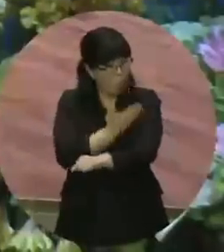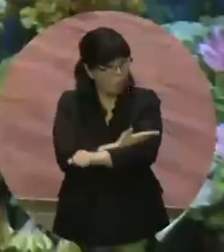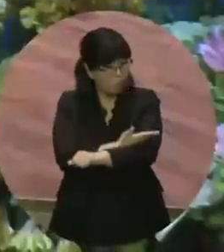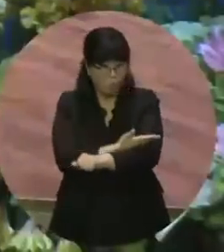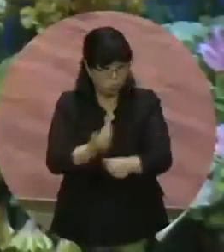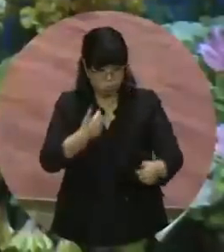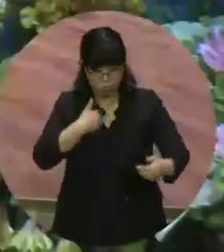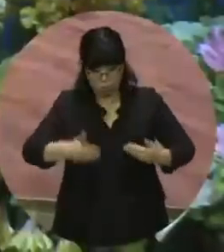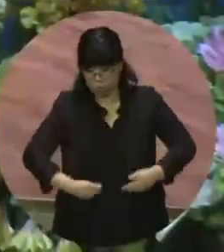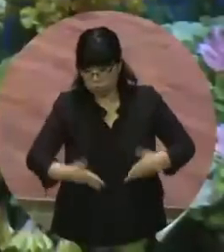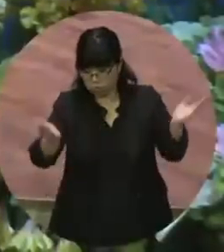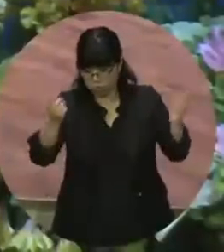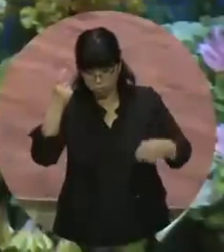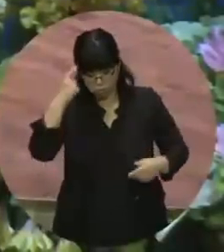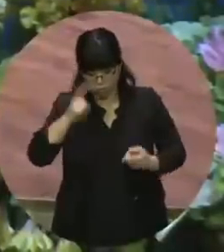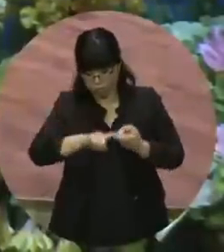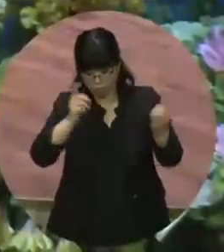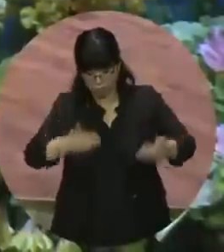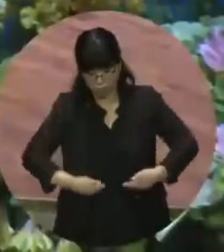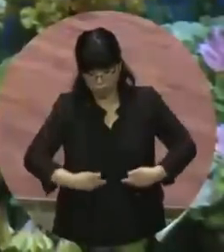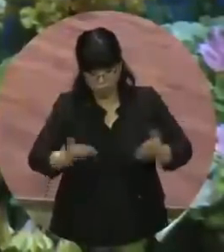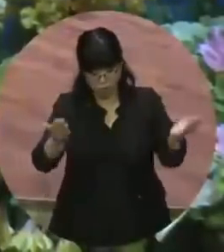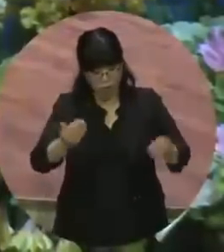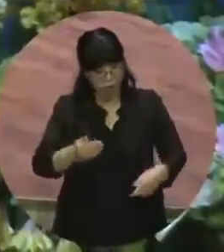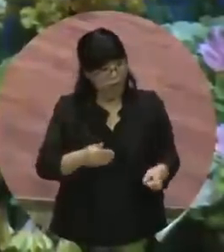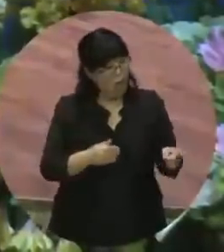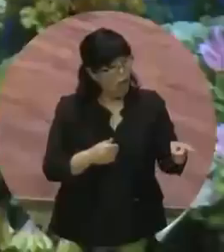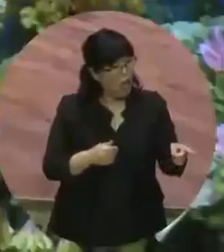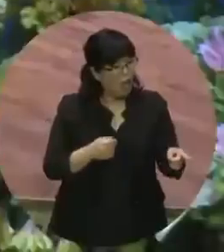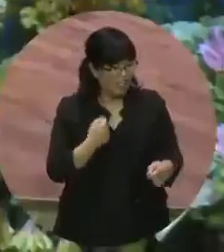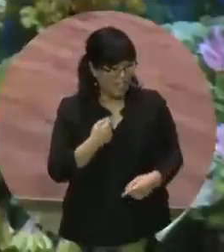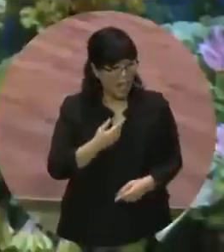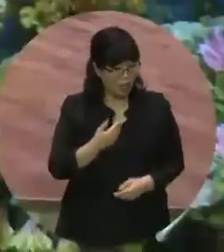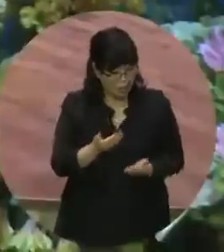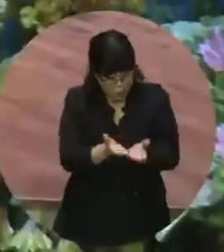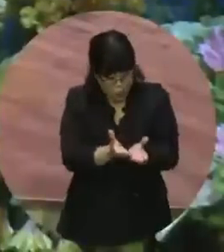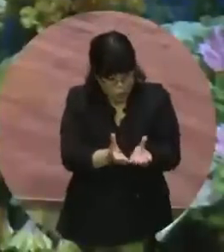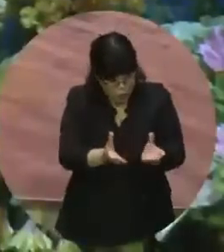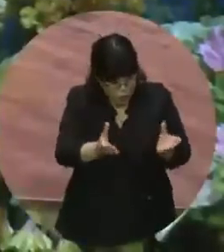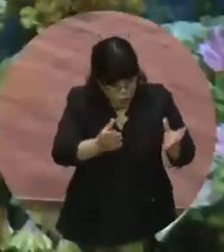중요하냐. 그 팔아버리. 영적인 거 아무 관심이 없어요.